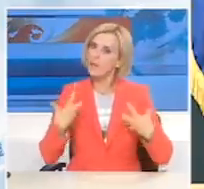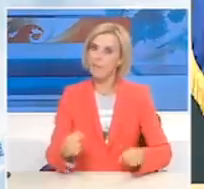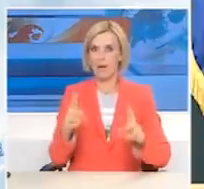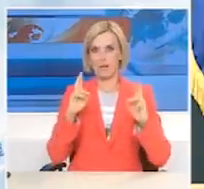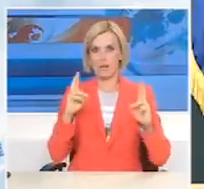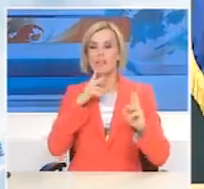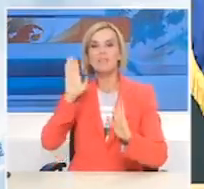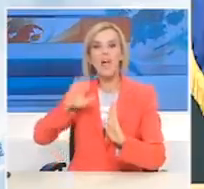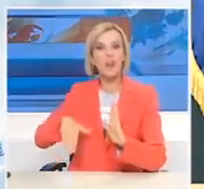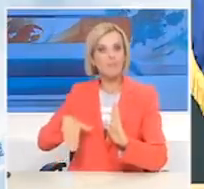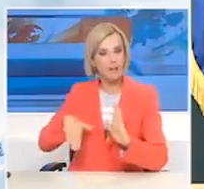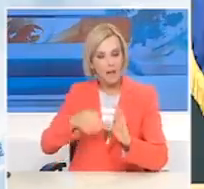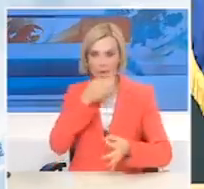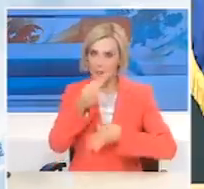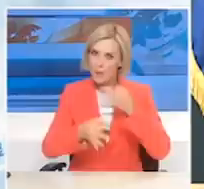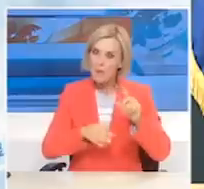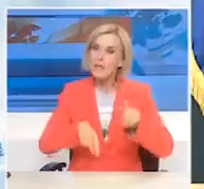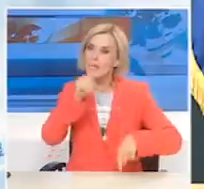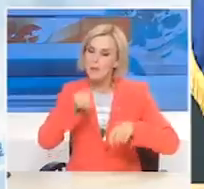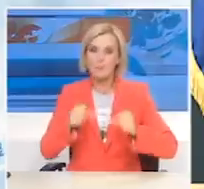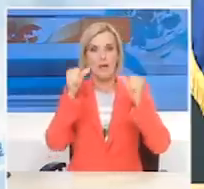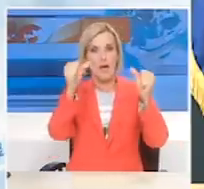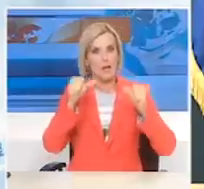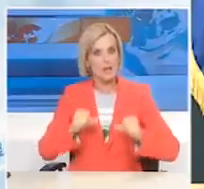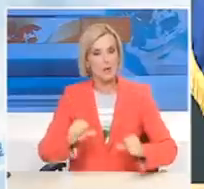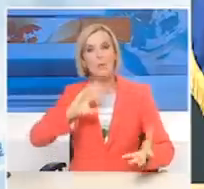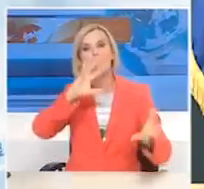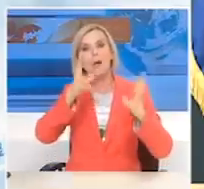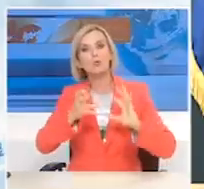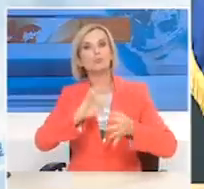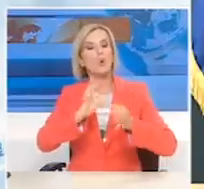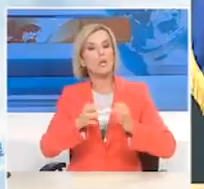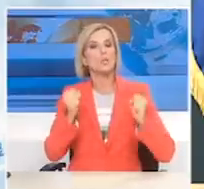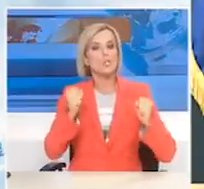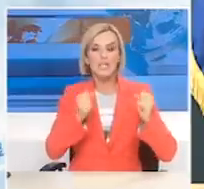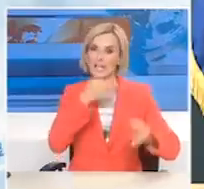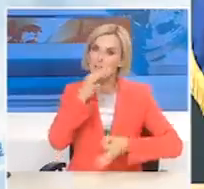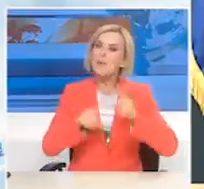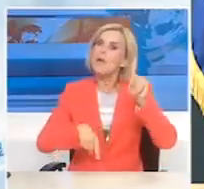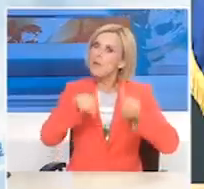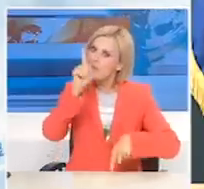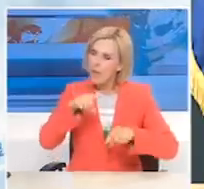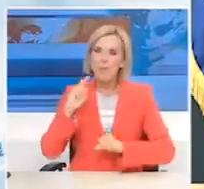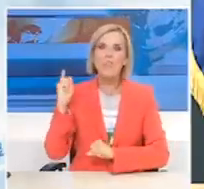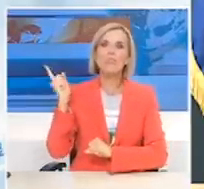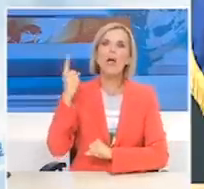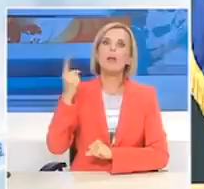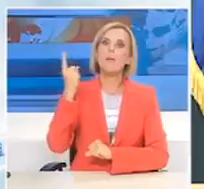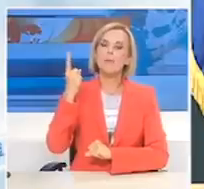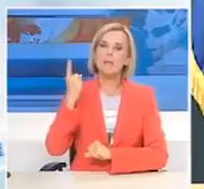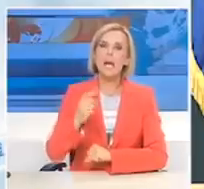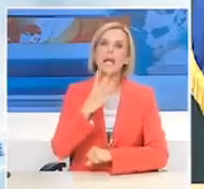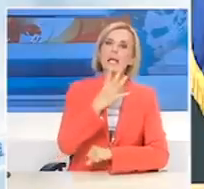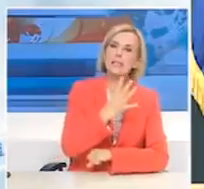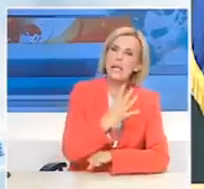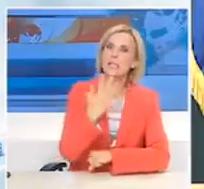νέα τις τελευταίες ημέρες. Υπάρχουν και κάποιες ανακοινώσεις από τον Παγκόσμιο Οργανισμό Υγείας πως κάποιες θεραπείες, περίπου 4 με 5,